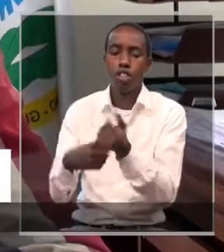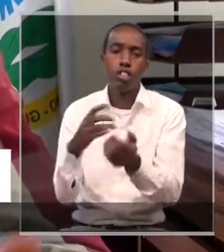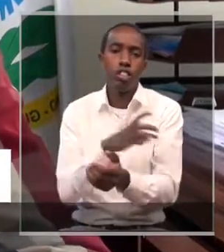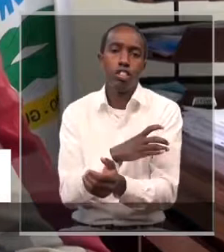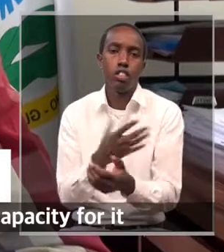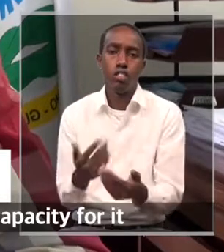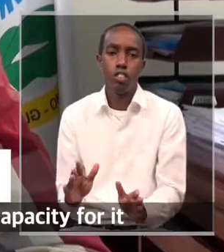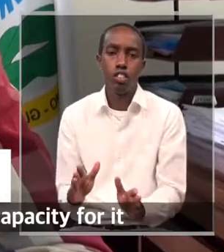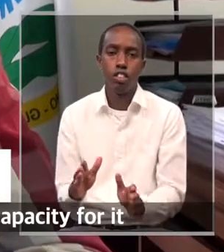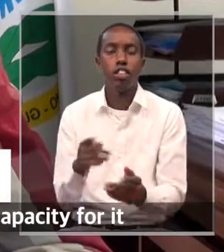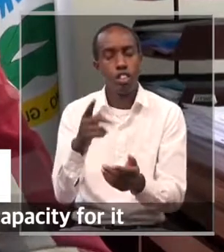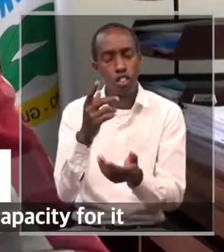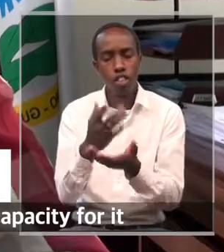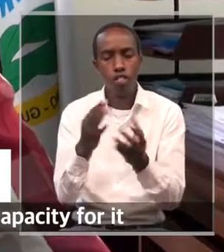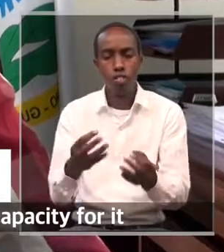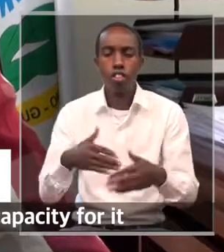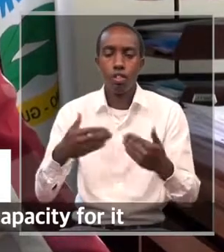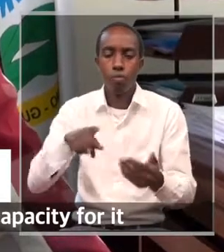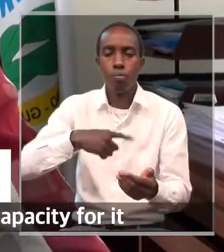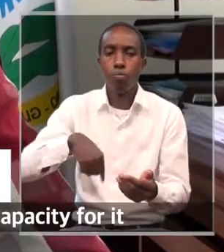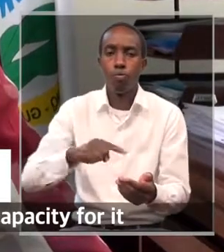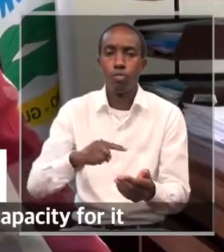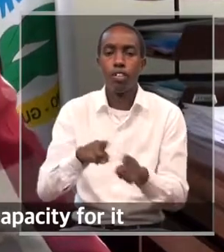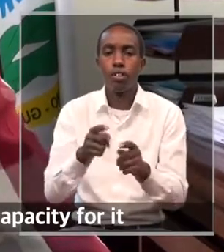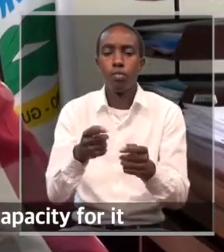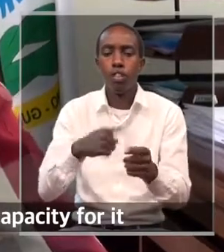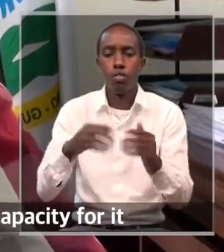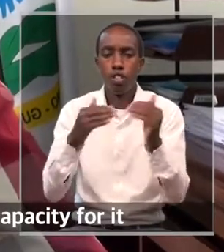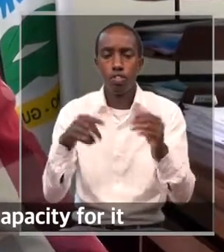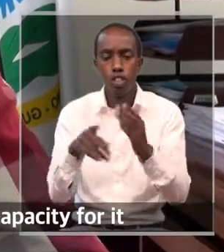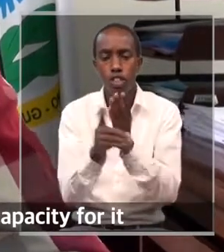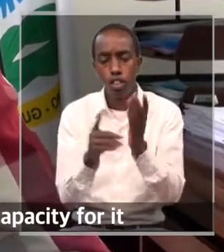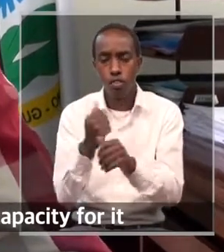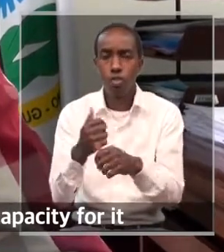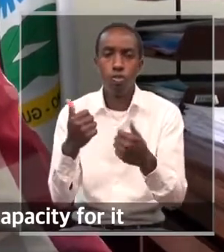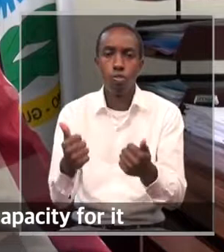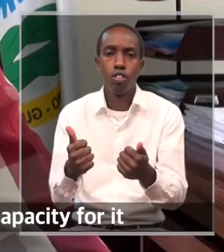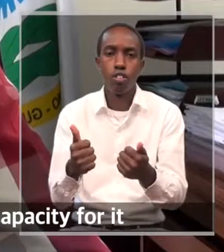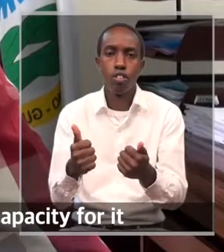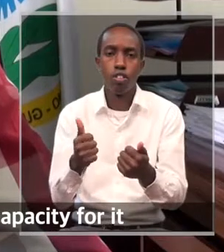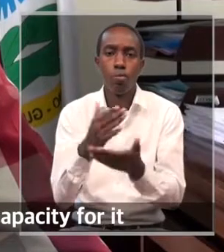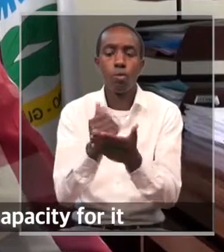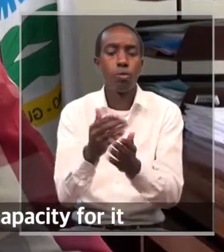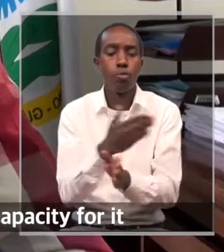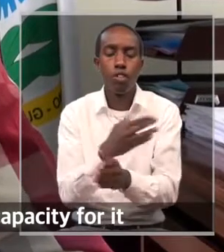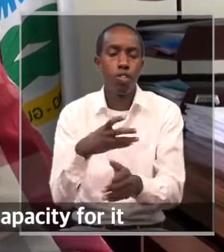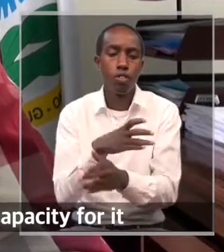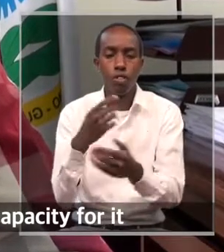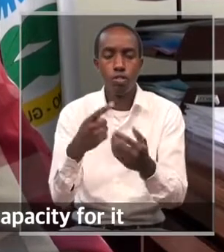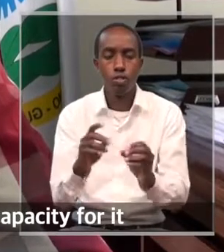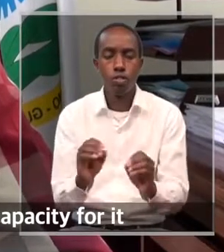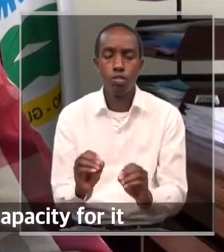bubagezayo icyo ni ikintu cyadushimishije cyane cyatumye inzego zacu muri tuna turere zikora neza kuko tutari tubifite